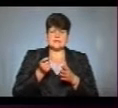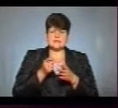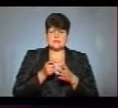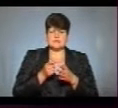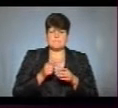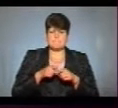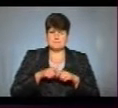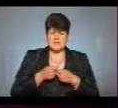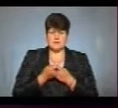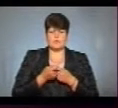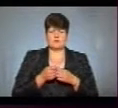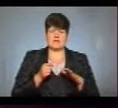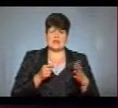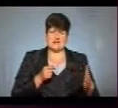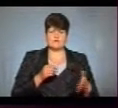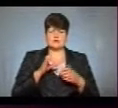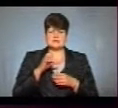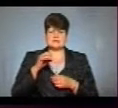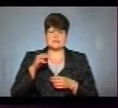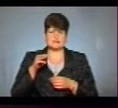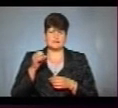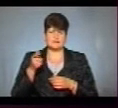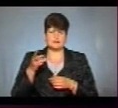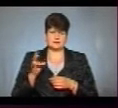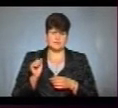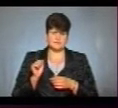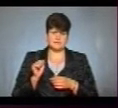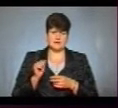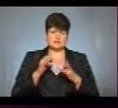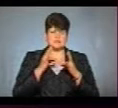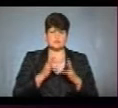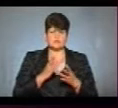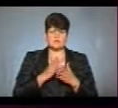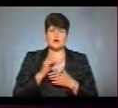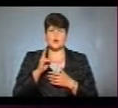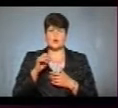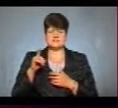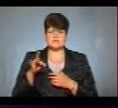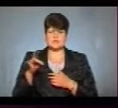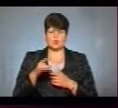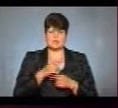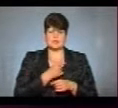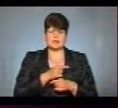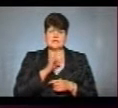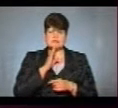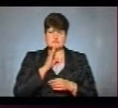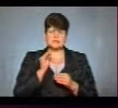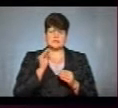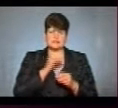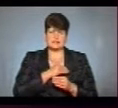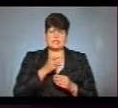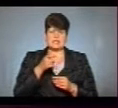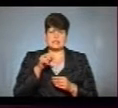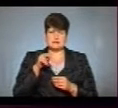стегна, повідомила лікар Бережанської швидкої Галина Носко. Травмовані перебувають у Козівській районній лікарні. Дівчинці наклали гіпс,